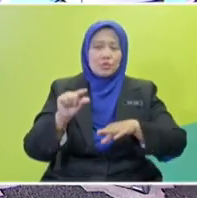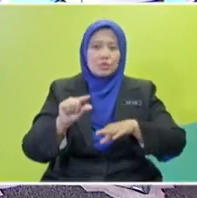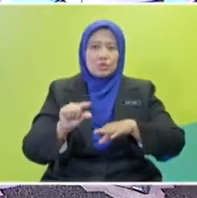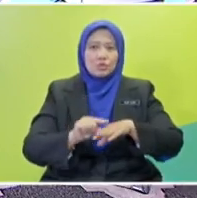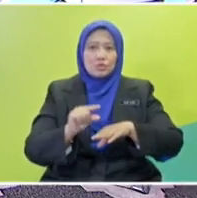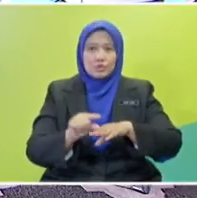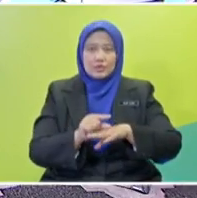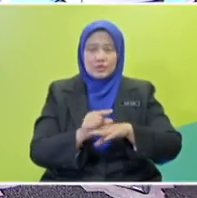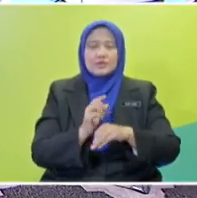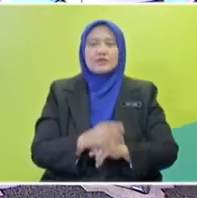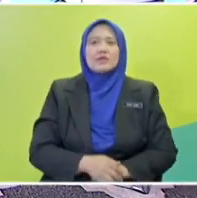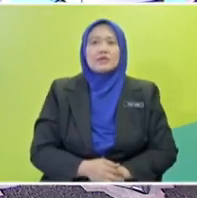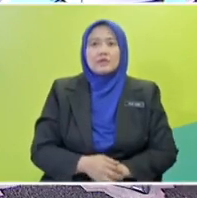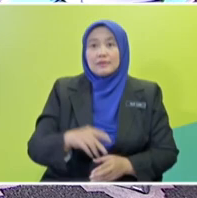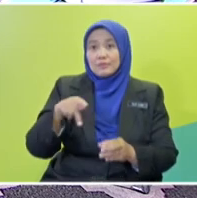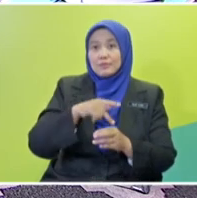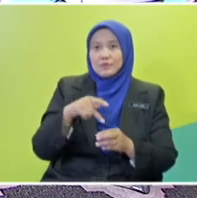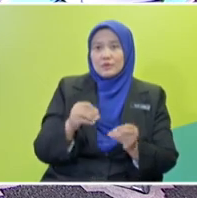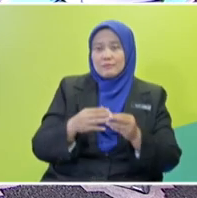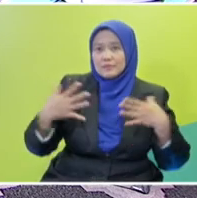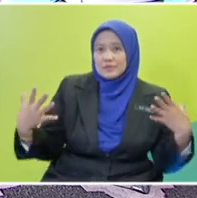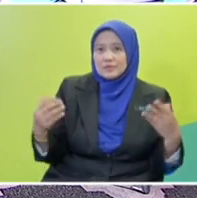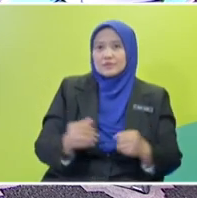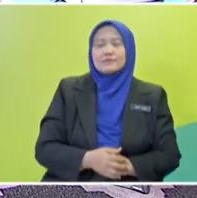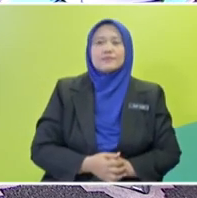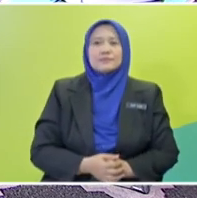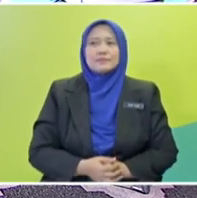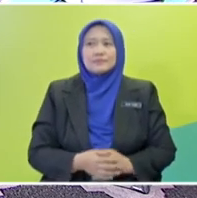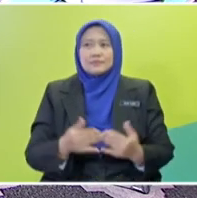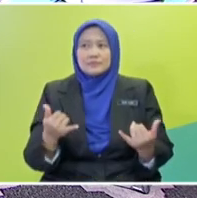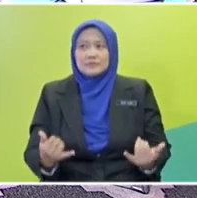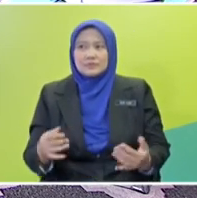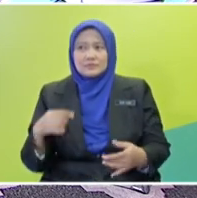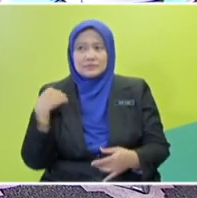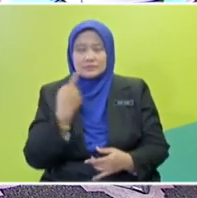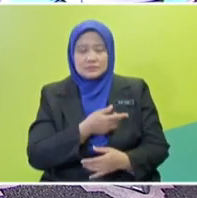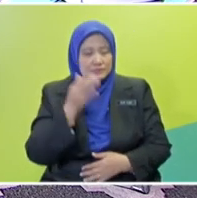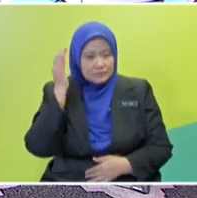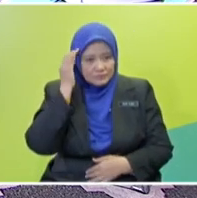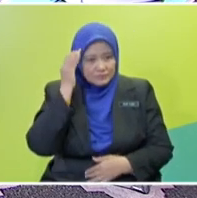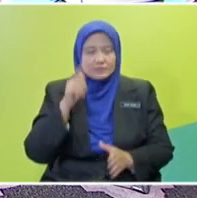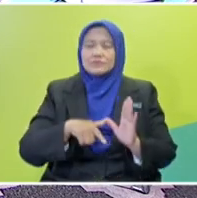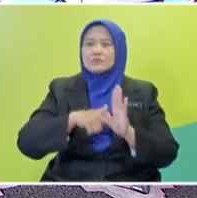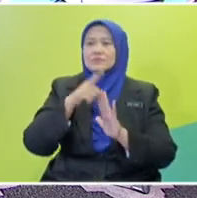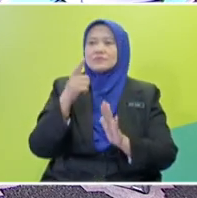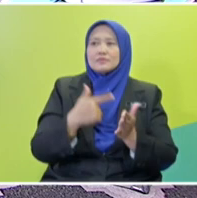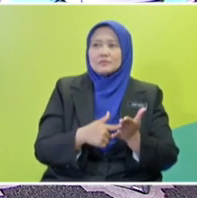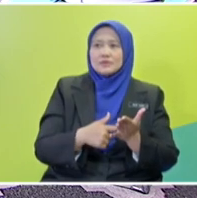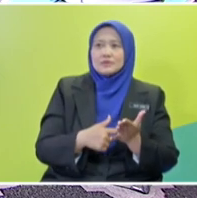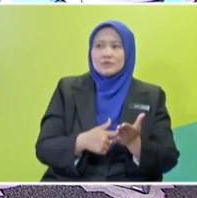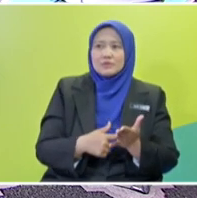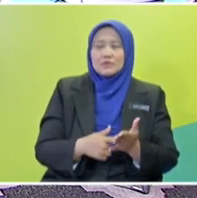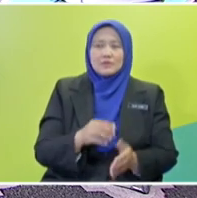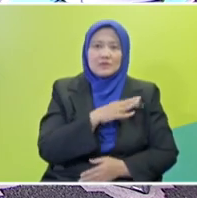hasil teknologi nah saya pasti kita nak kupas lebih lanjut kita nak tahu dan belajar lebih lanjut tentang mata pelajaran dan